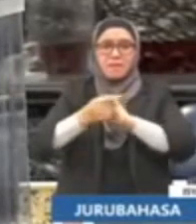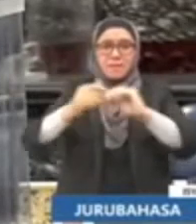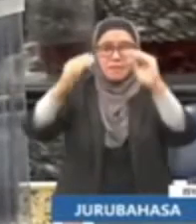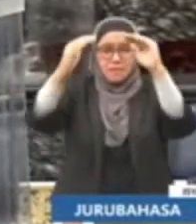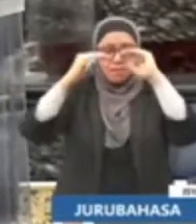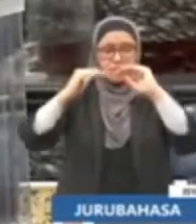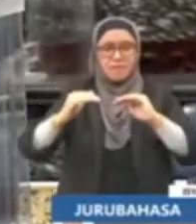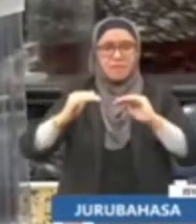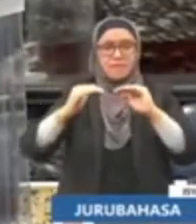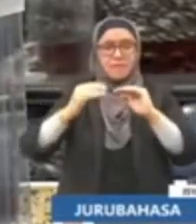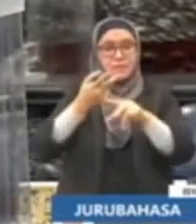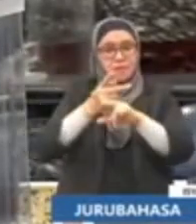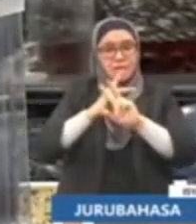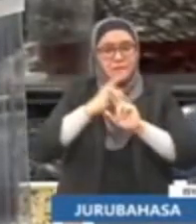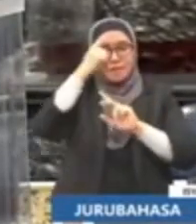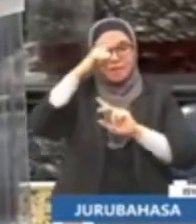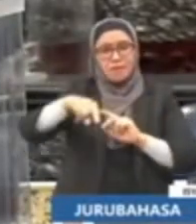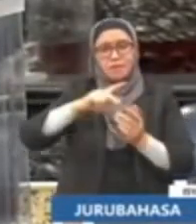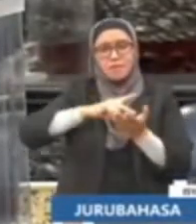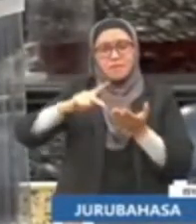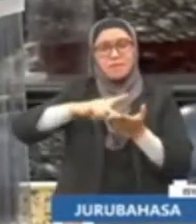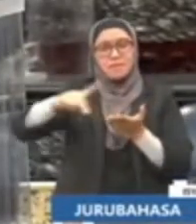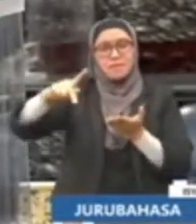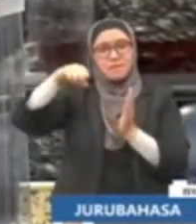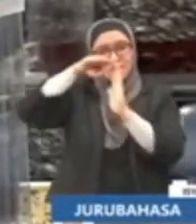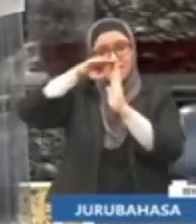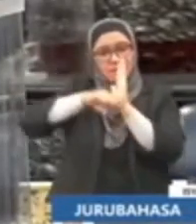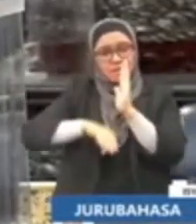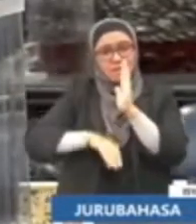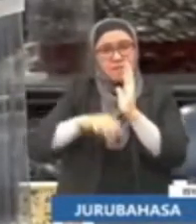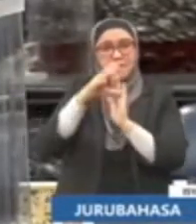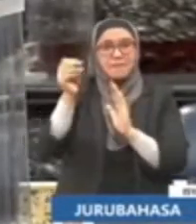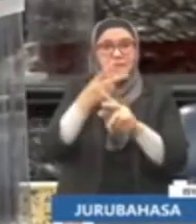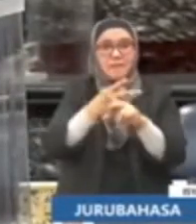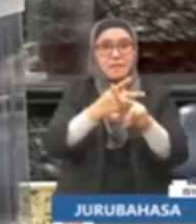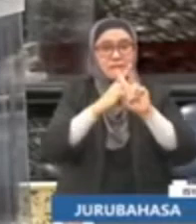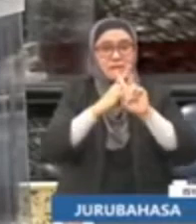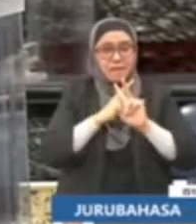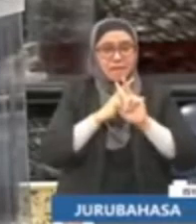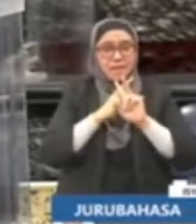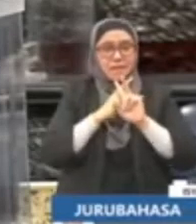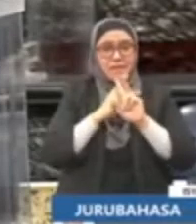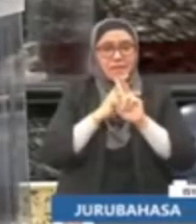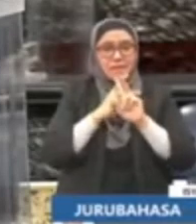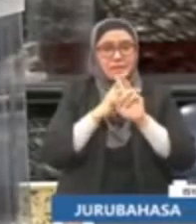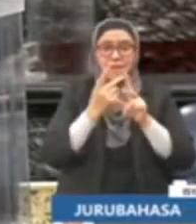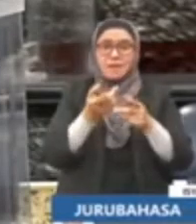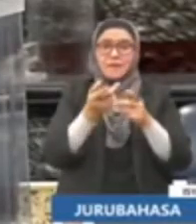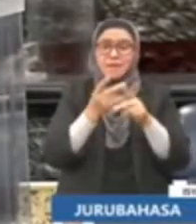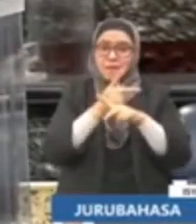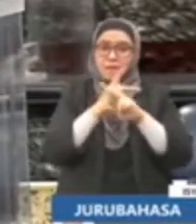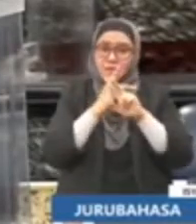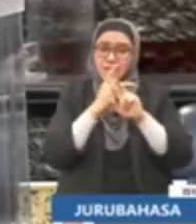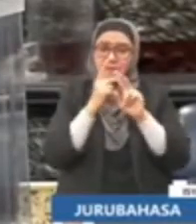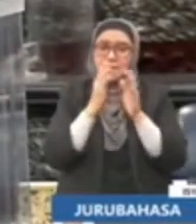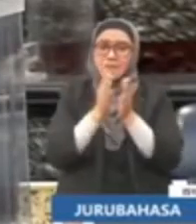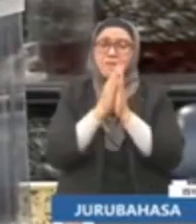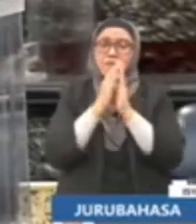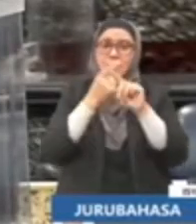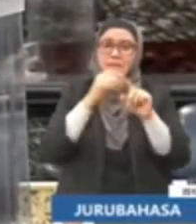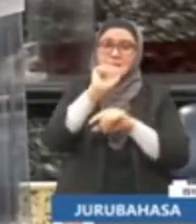pembiayaannya lebih rendah ketiga peminjam yang memohon bantuan melalui qpq dari kalangan mereka yang sangat